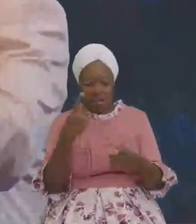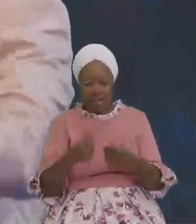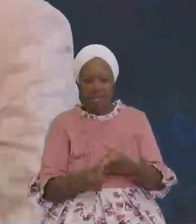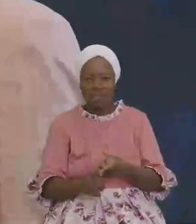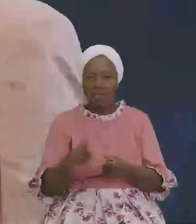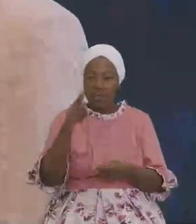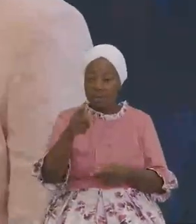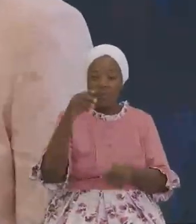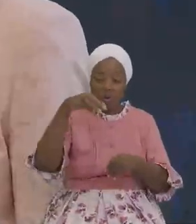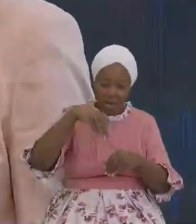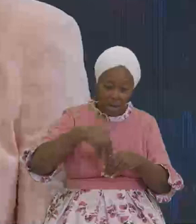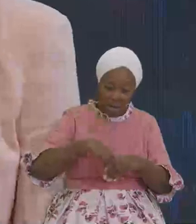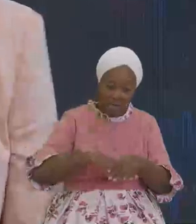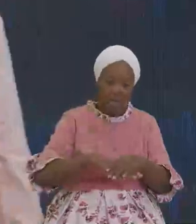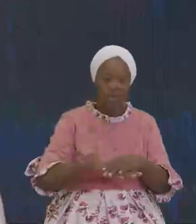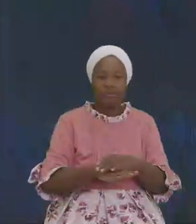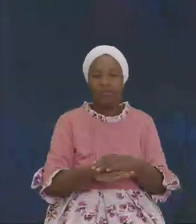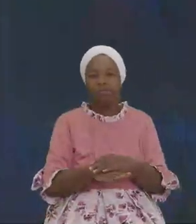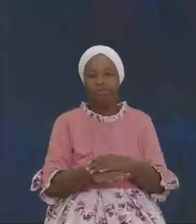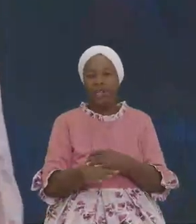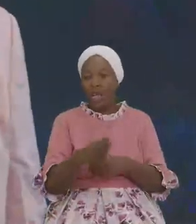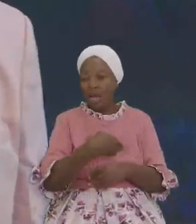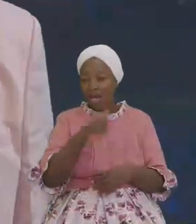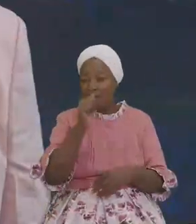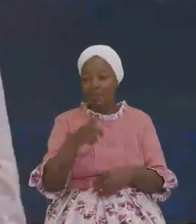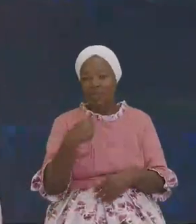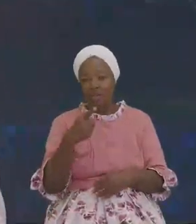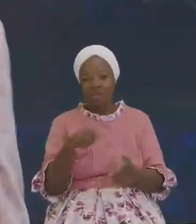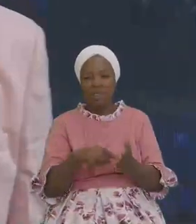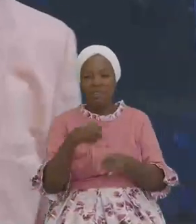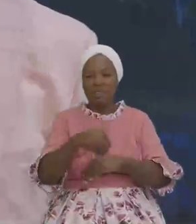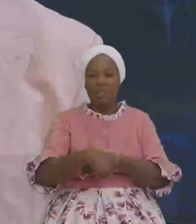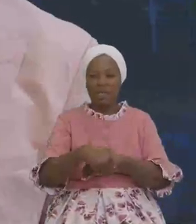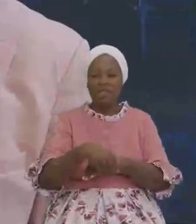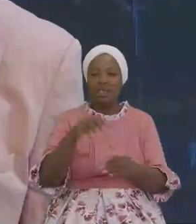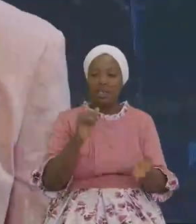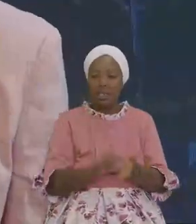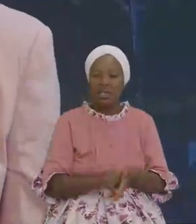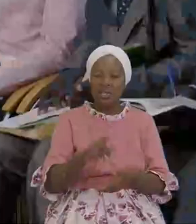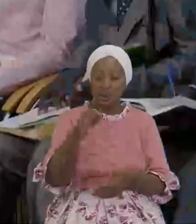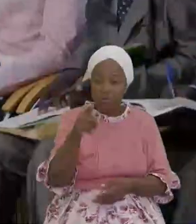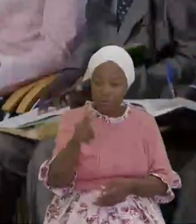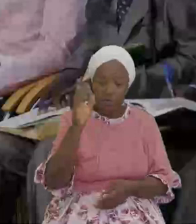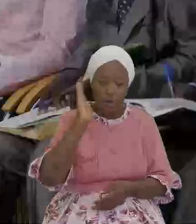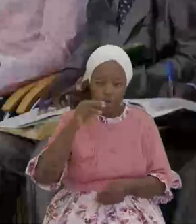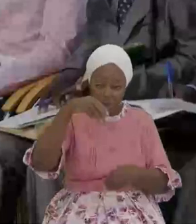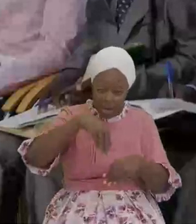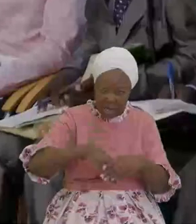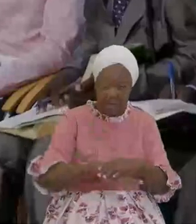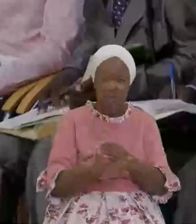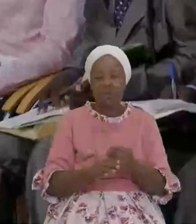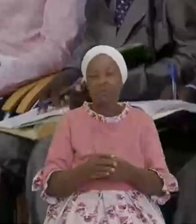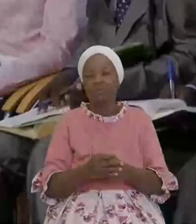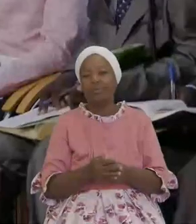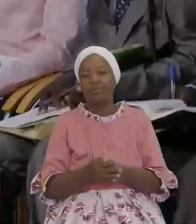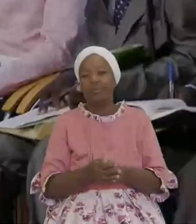Vois la porte ouverte. Ensuite, entre. Et je te dis ce soir,